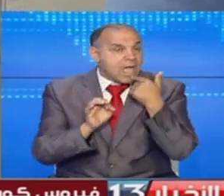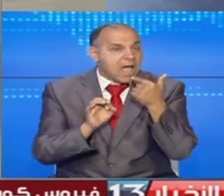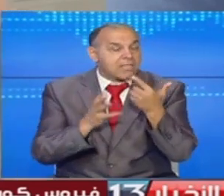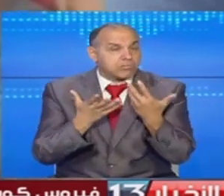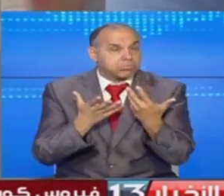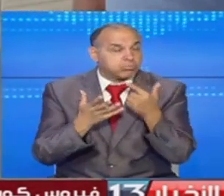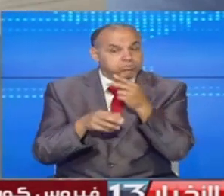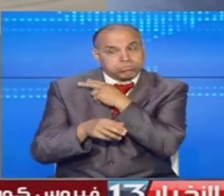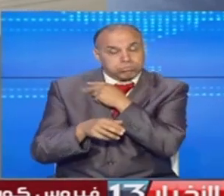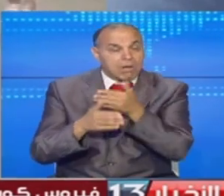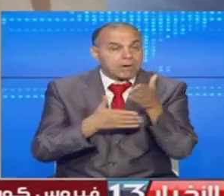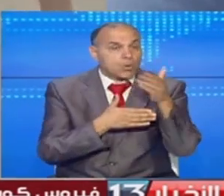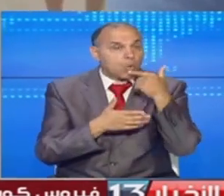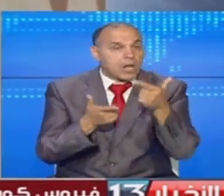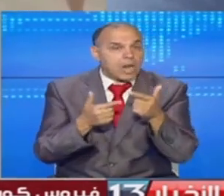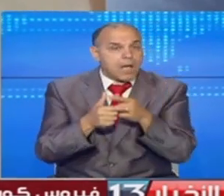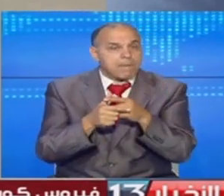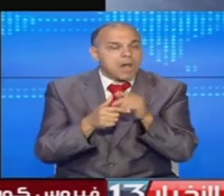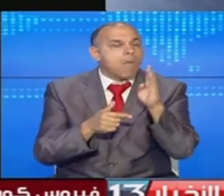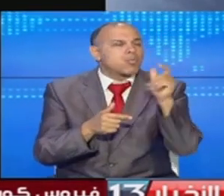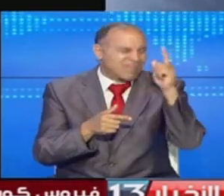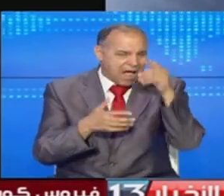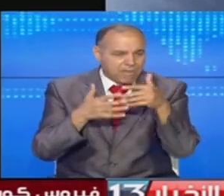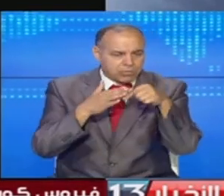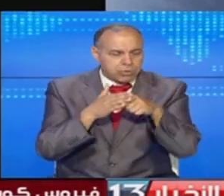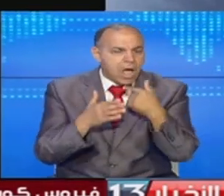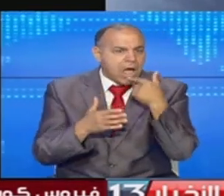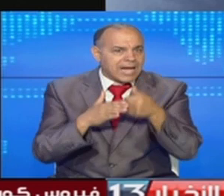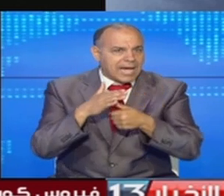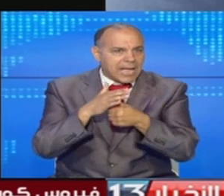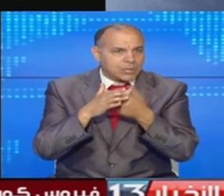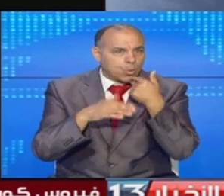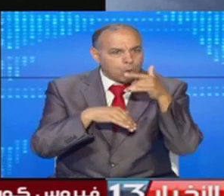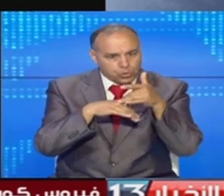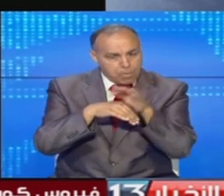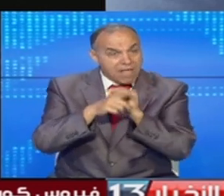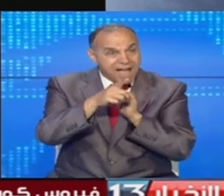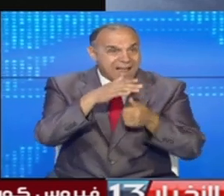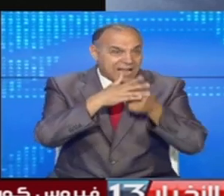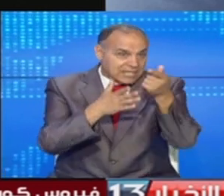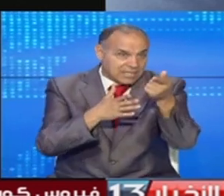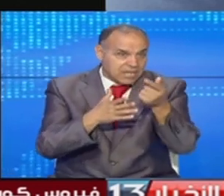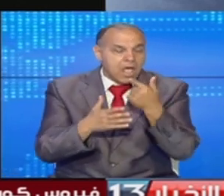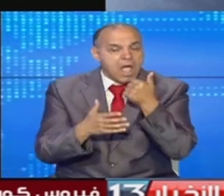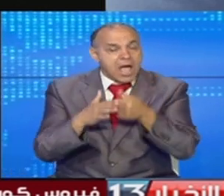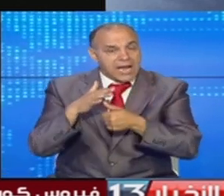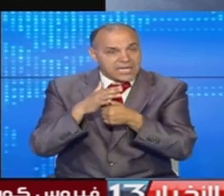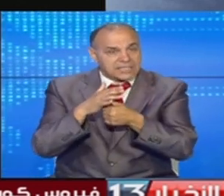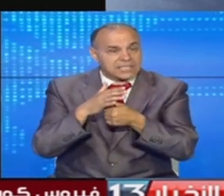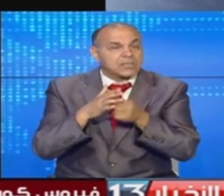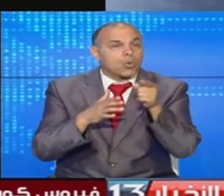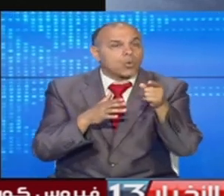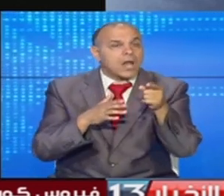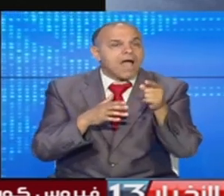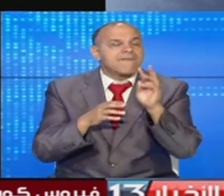يطال قادة بعض دولها من بينها بوليفيا التي أعلنت رئيستها إصابتها بالمرض، وكذلك فعل رئيس الجمعية الوطنية